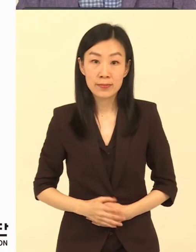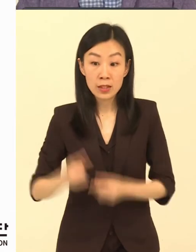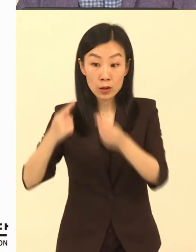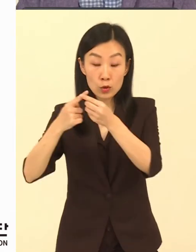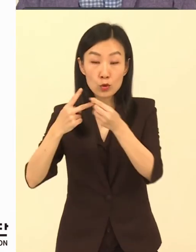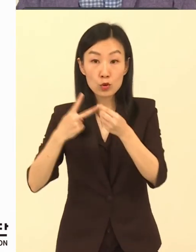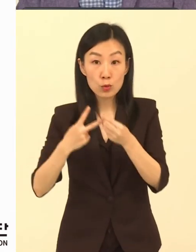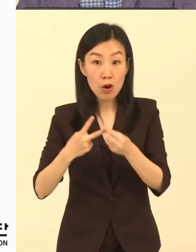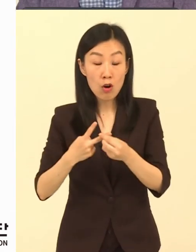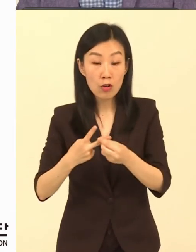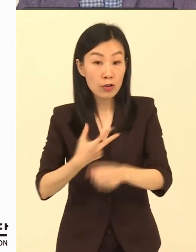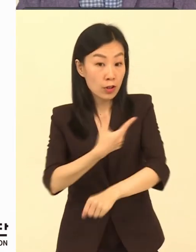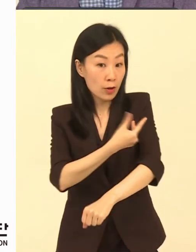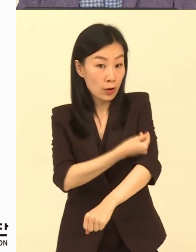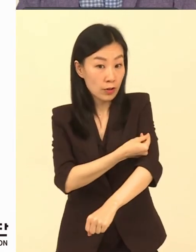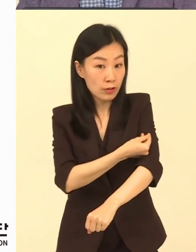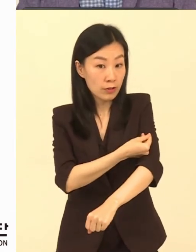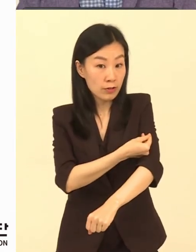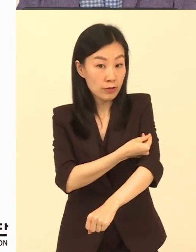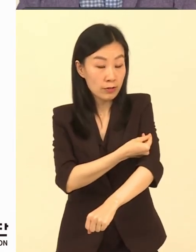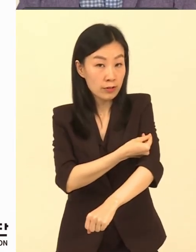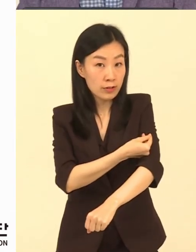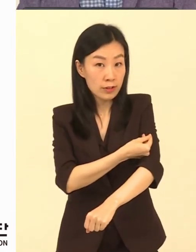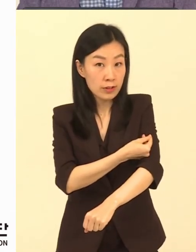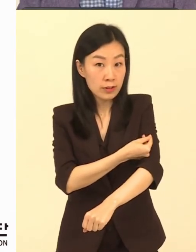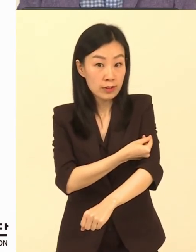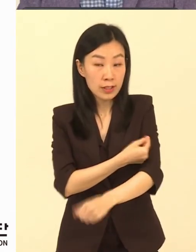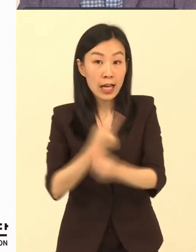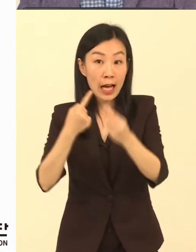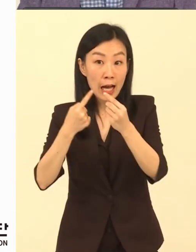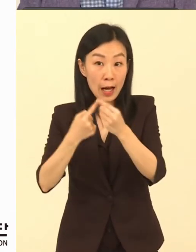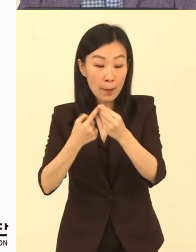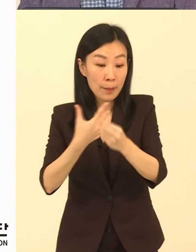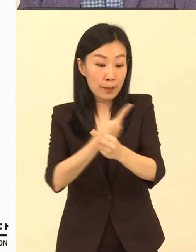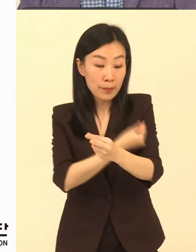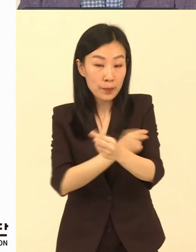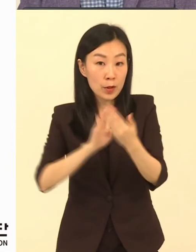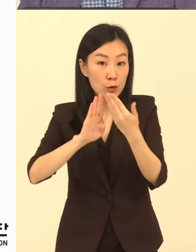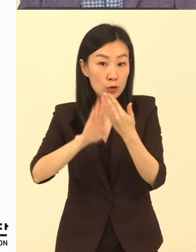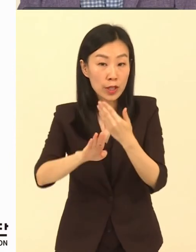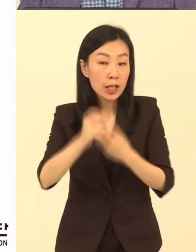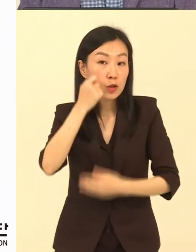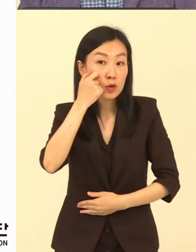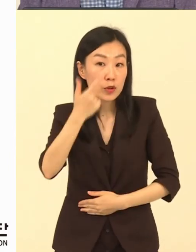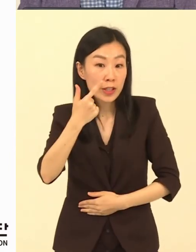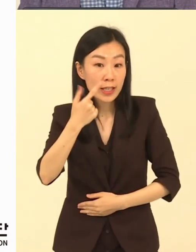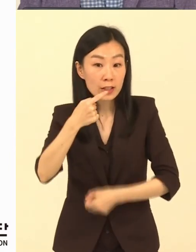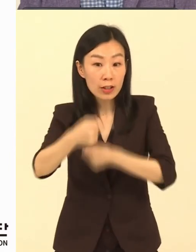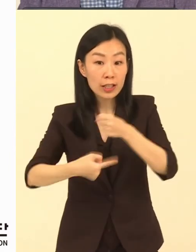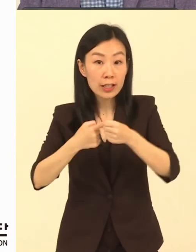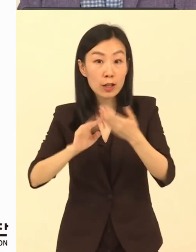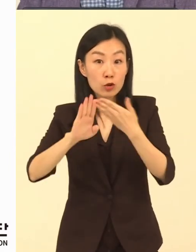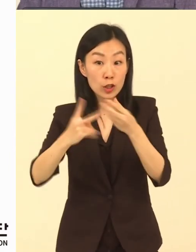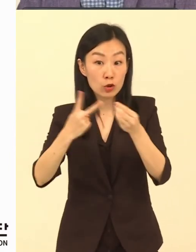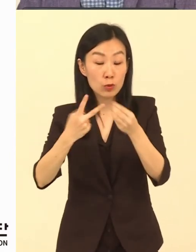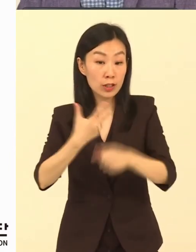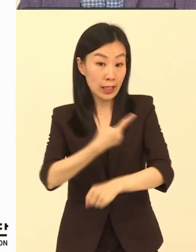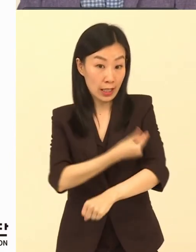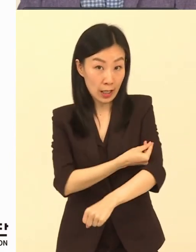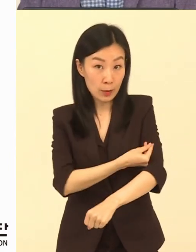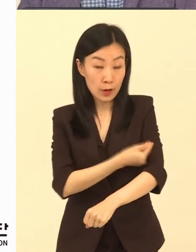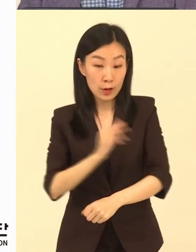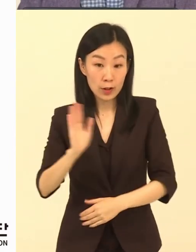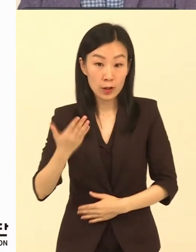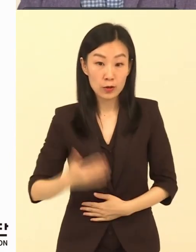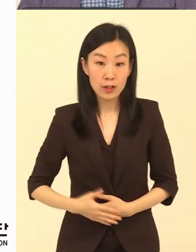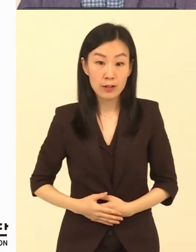접종은 대개 한 번 접종 후에 6개월에서 12개월에서 시행하시면 되고